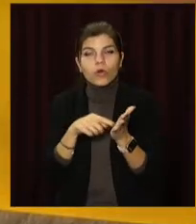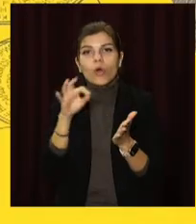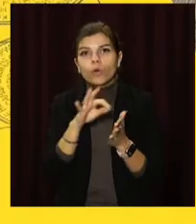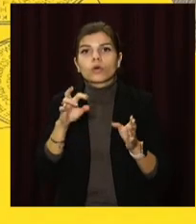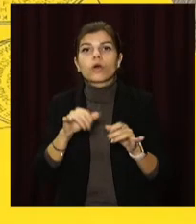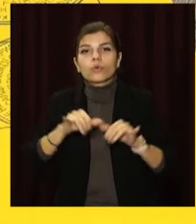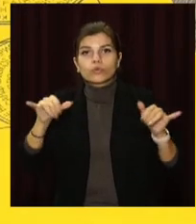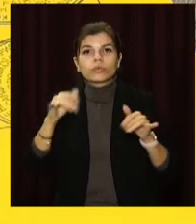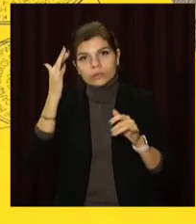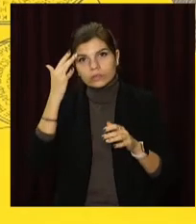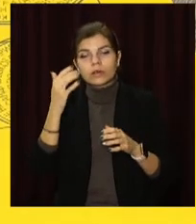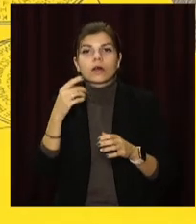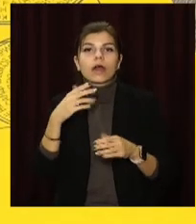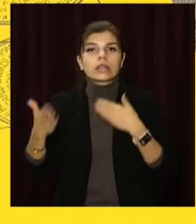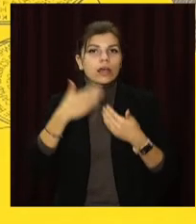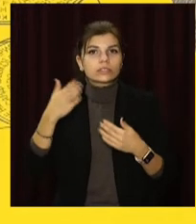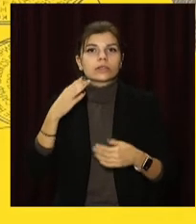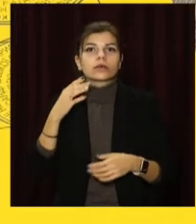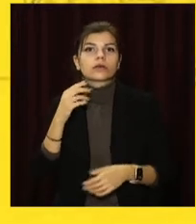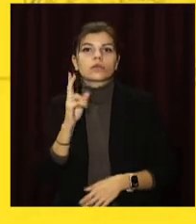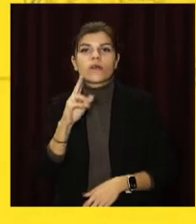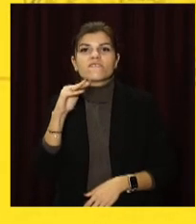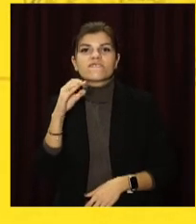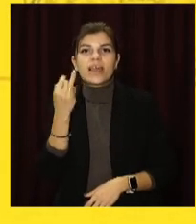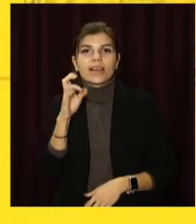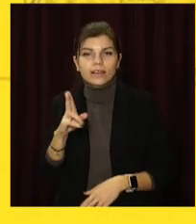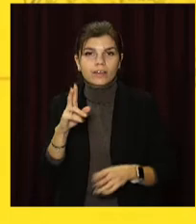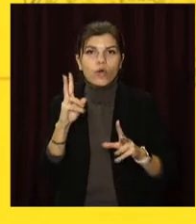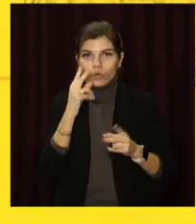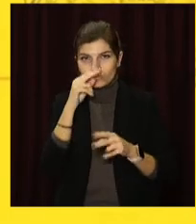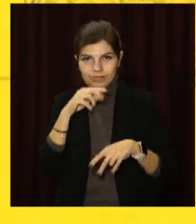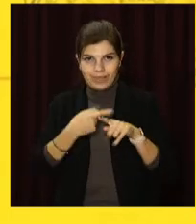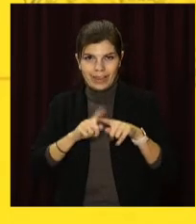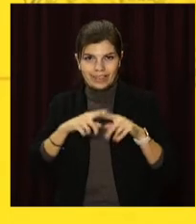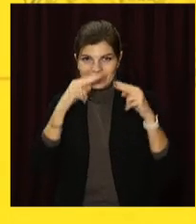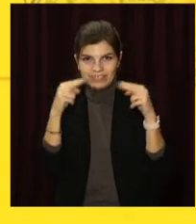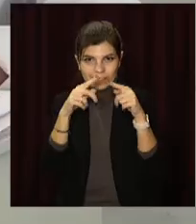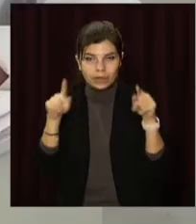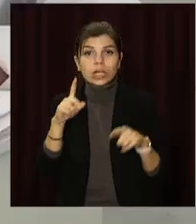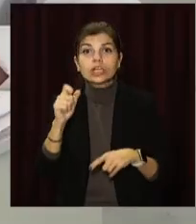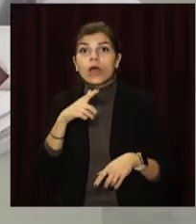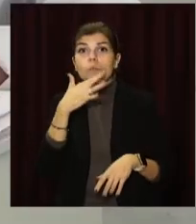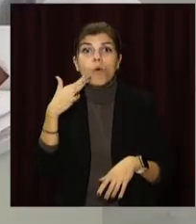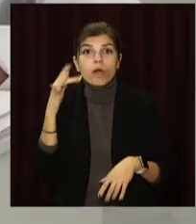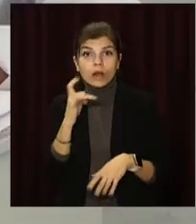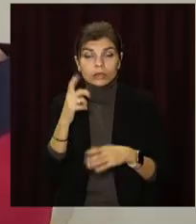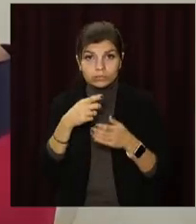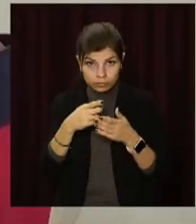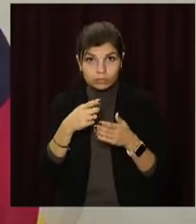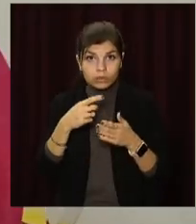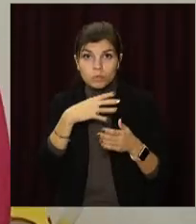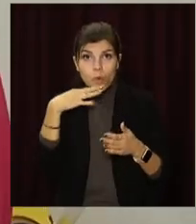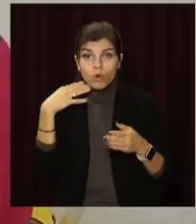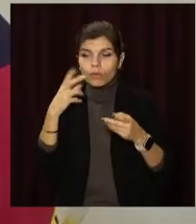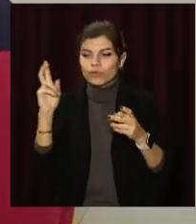посилення покарання за виготовлення та використання фейкових ковід-сертифікатів. Відтак, за багаторазову підробку – до 8 років за